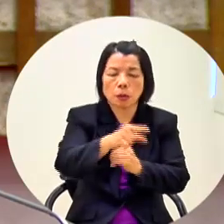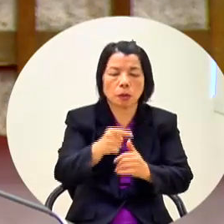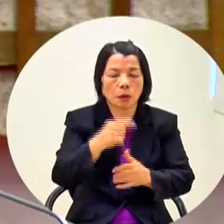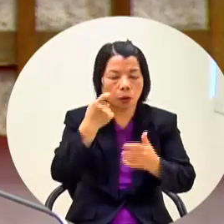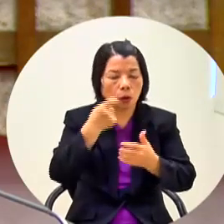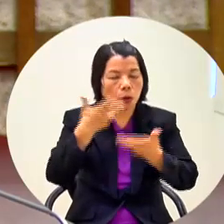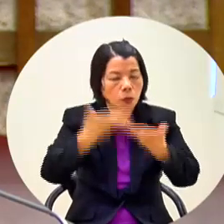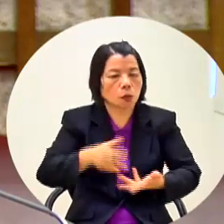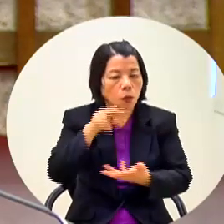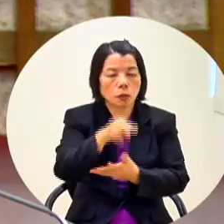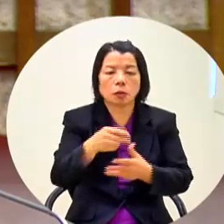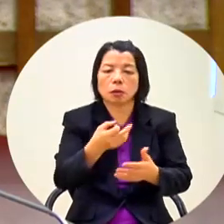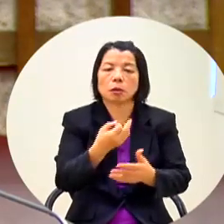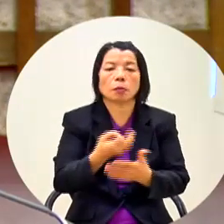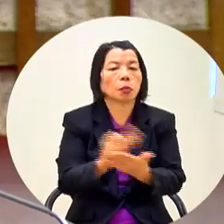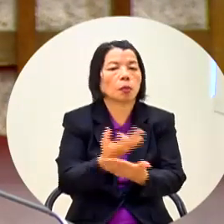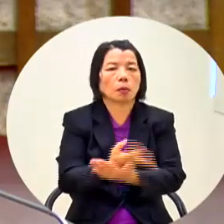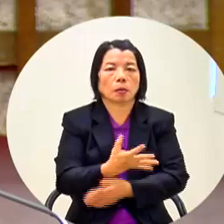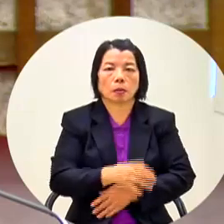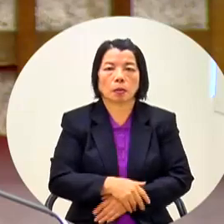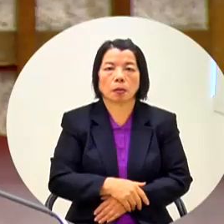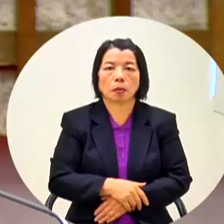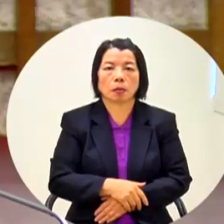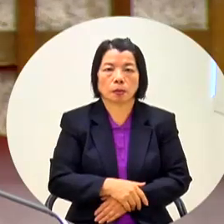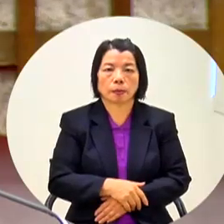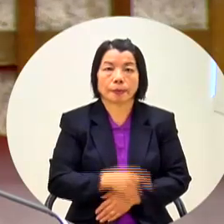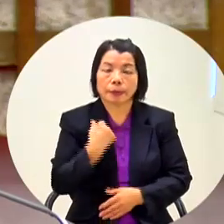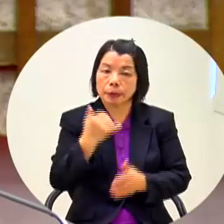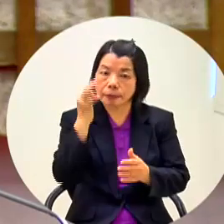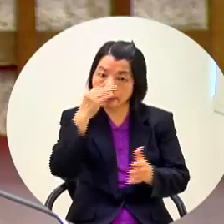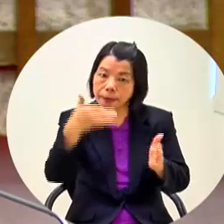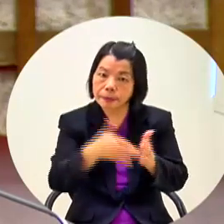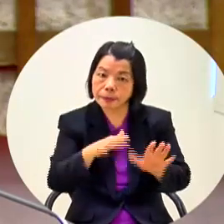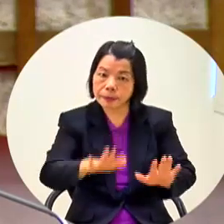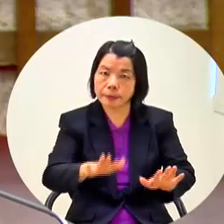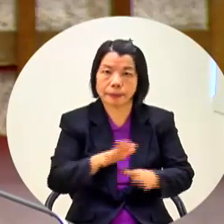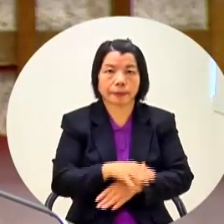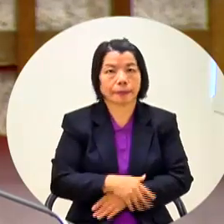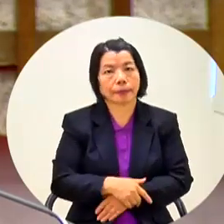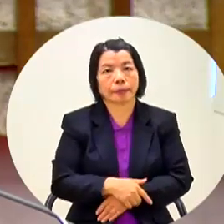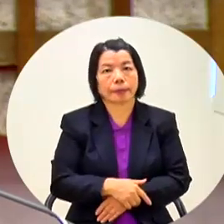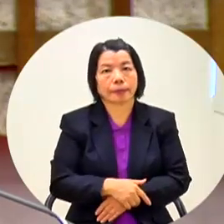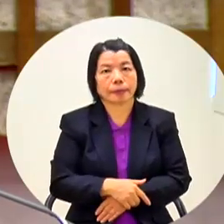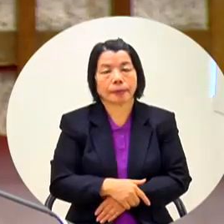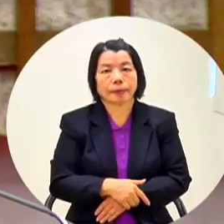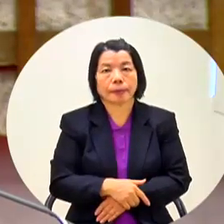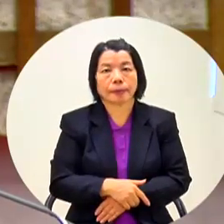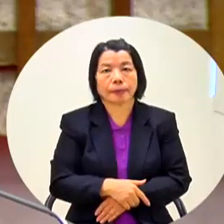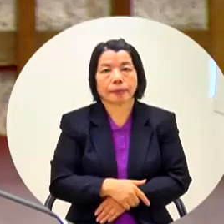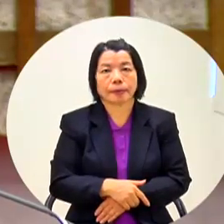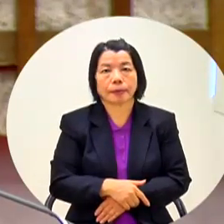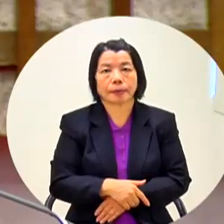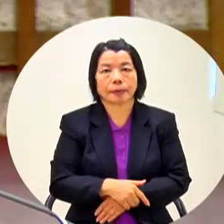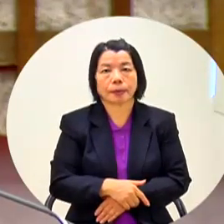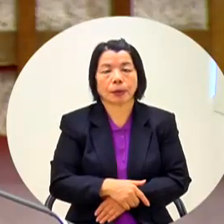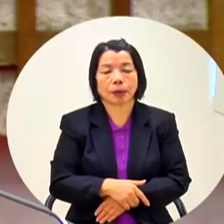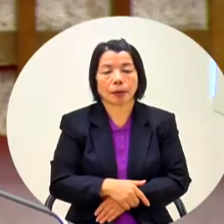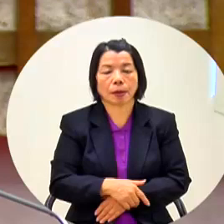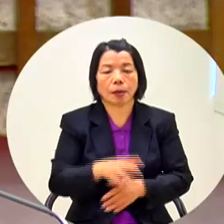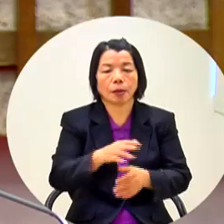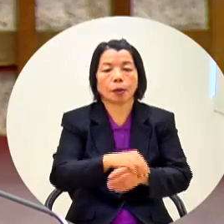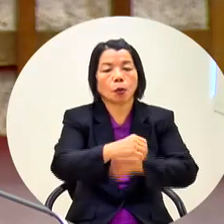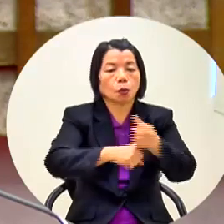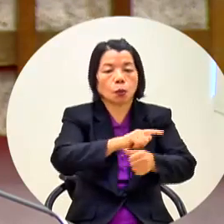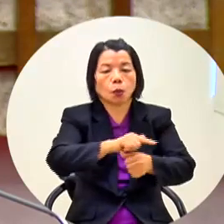足。还有第二个就是说，我们看到现在包括花卉休畜牧、渔